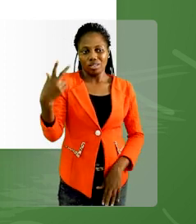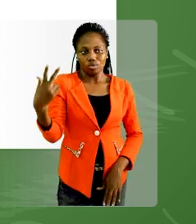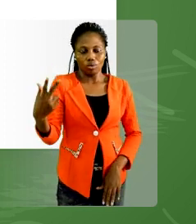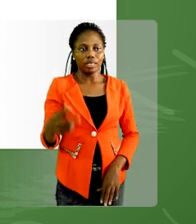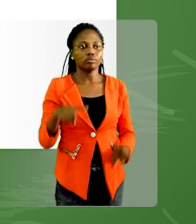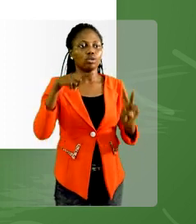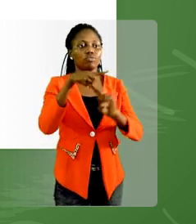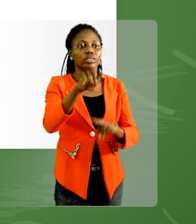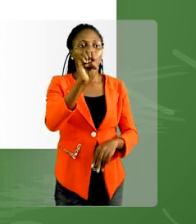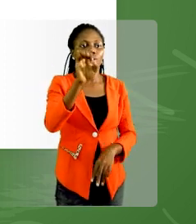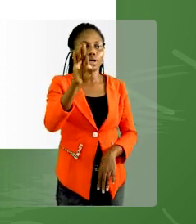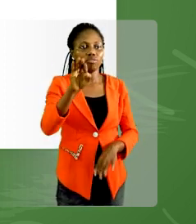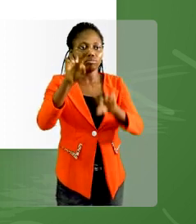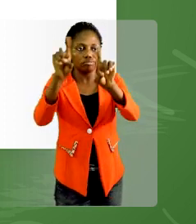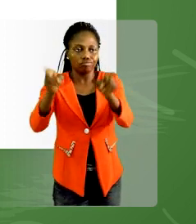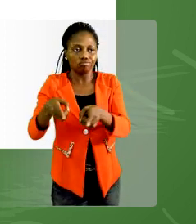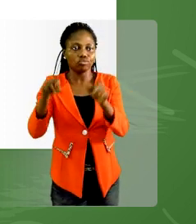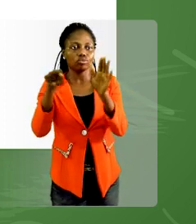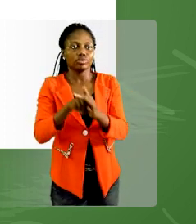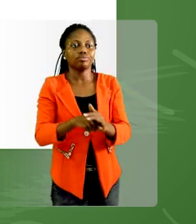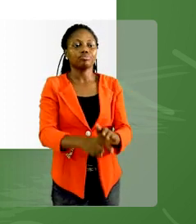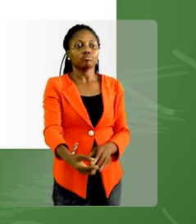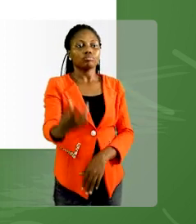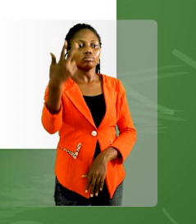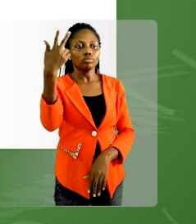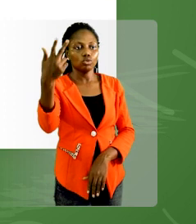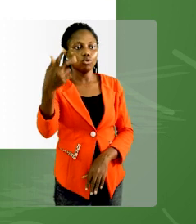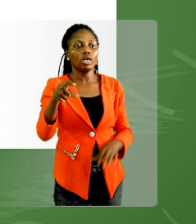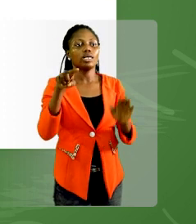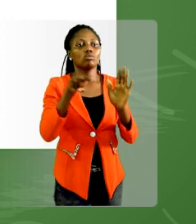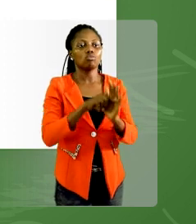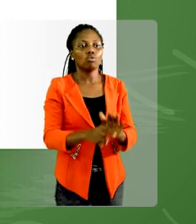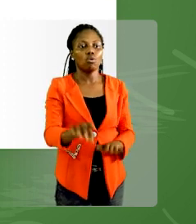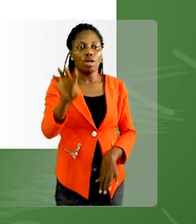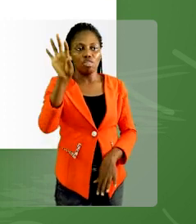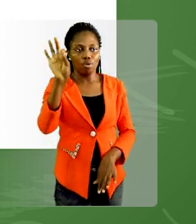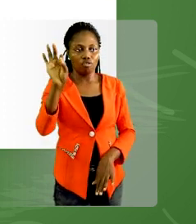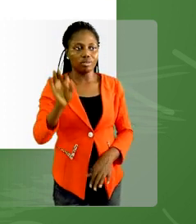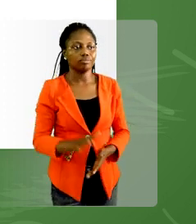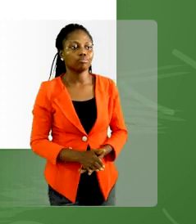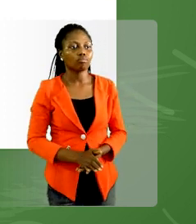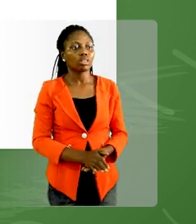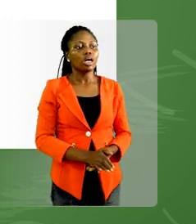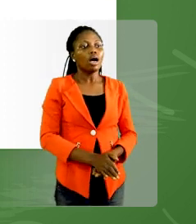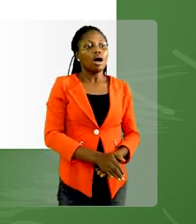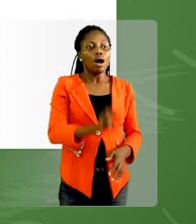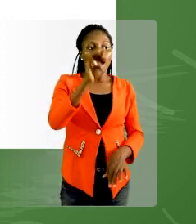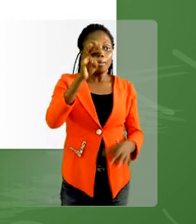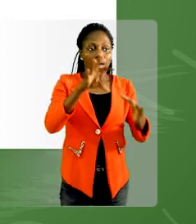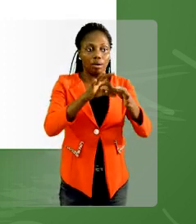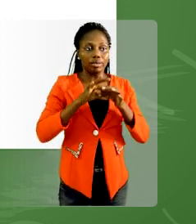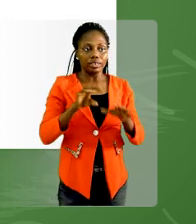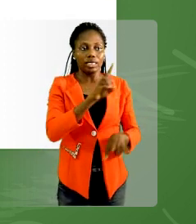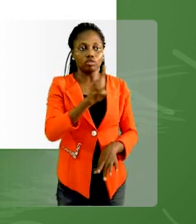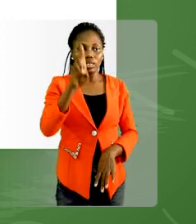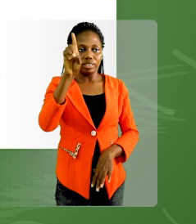à la droite D, équivaut à. Donc ici, on fait la première composante du vecteur GM multipliée